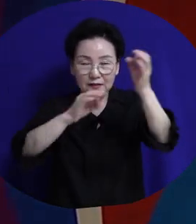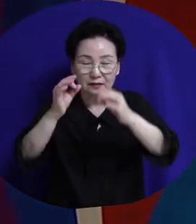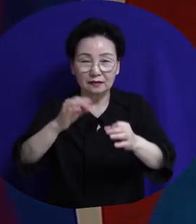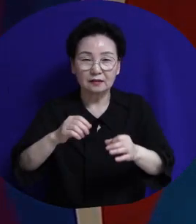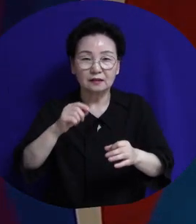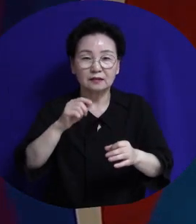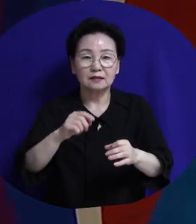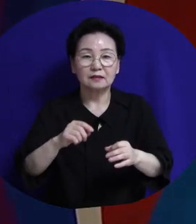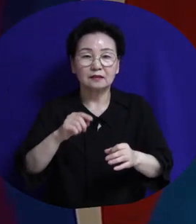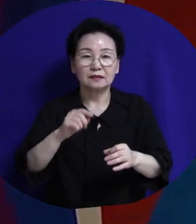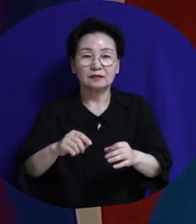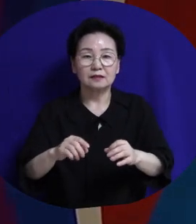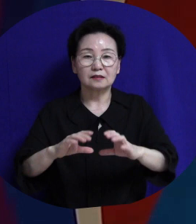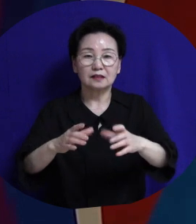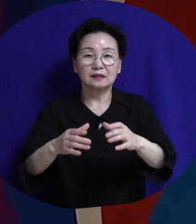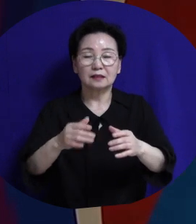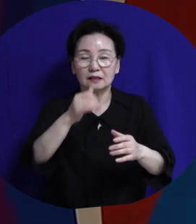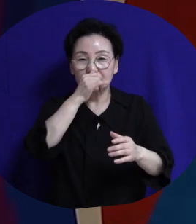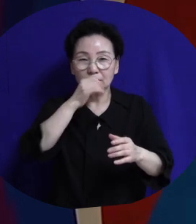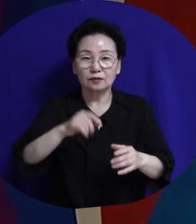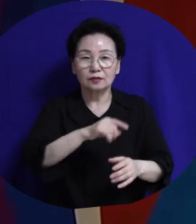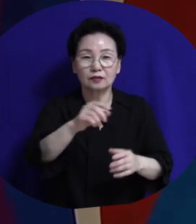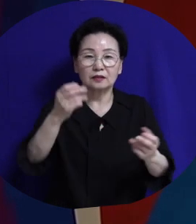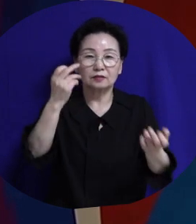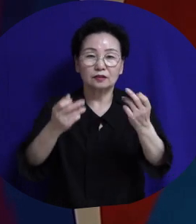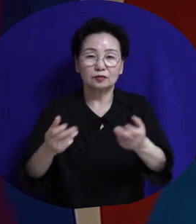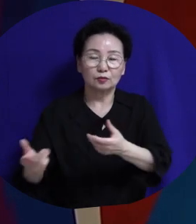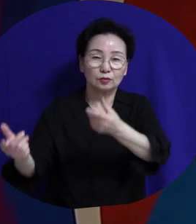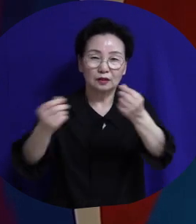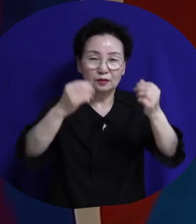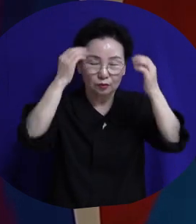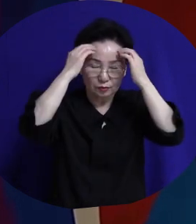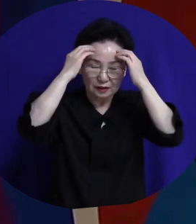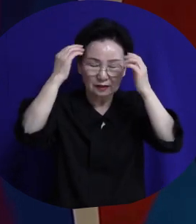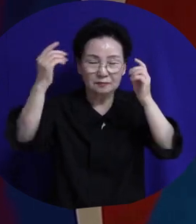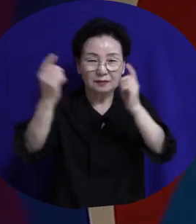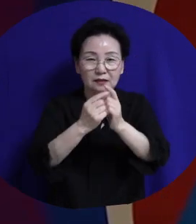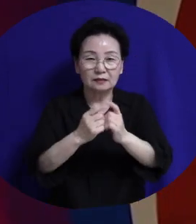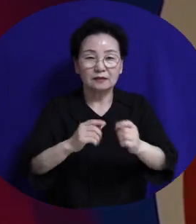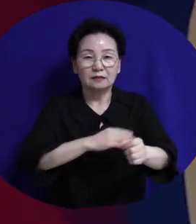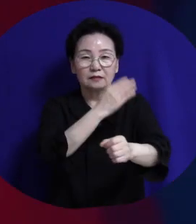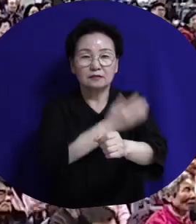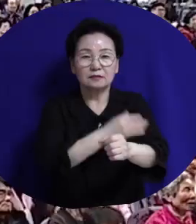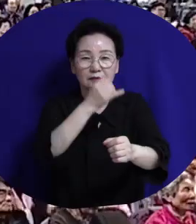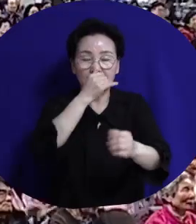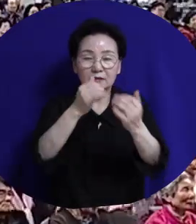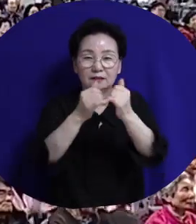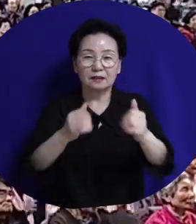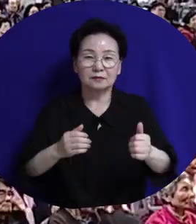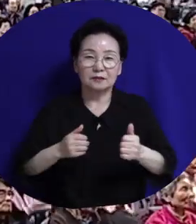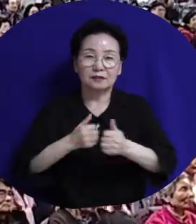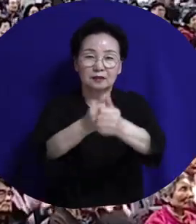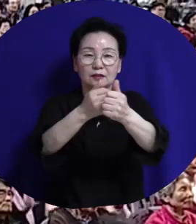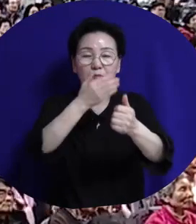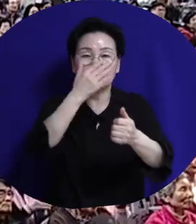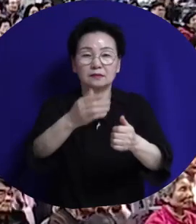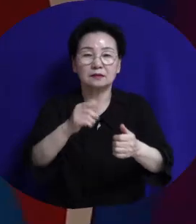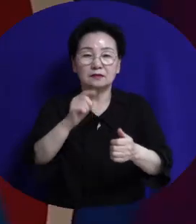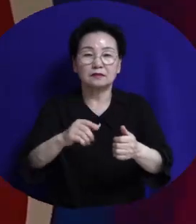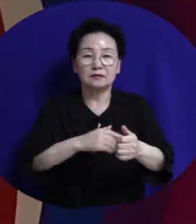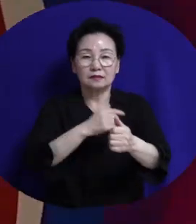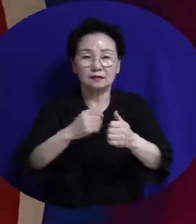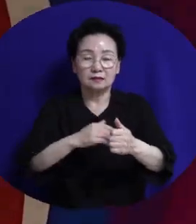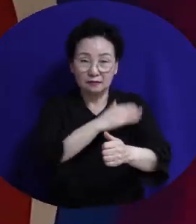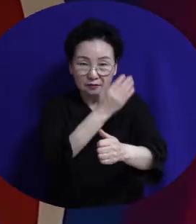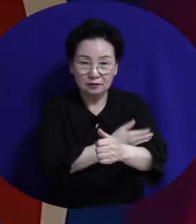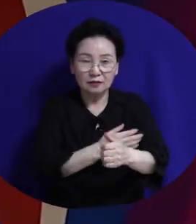너희 형제들도 동일한 고난을 당한 줄을 알미니라. 능력이 있어야 대적하는 걸 믿으면 박수에 능력이 있어야만이 그 능력이